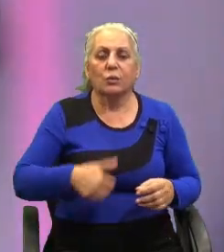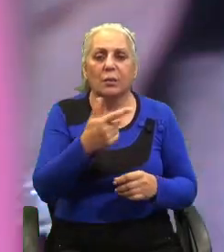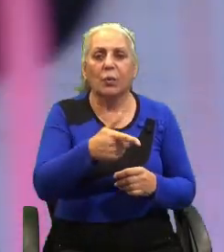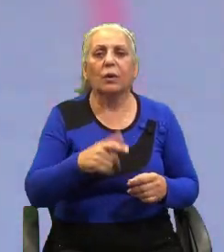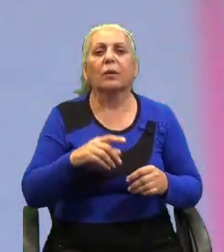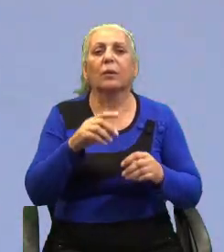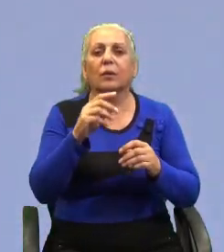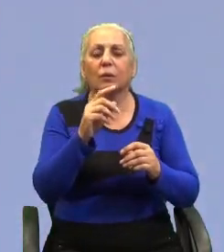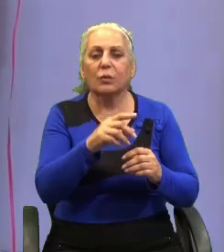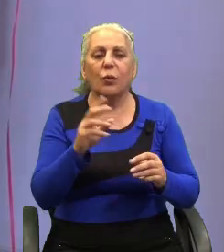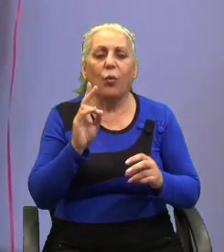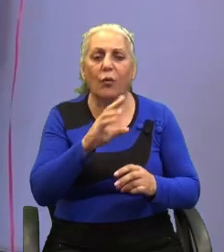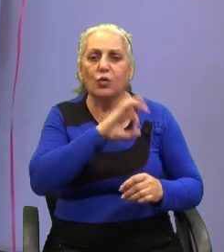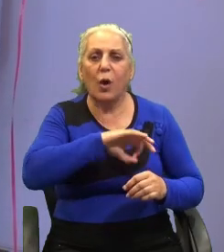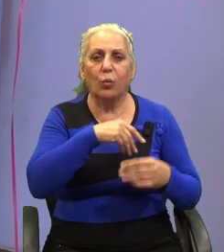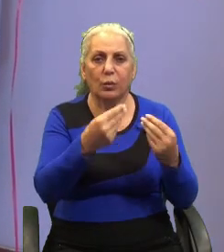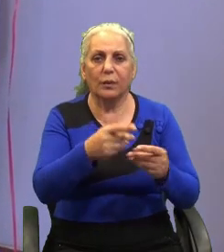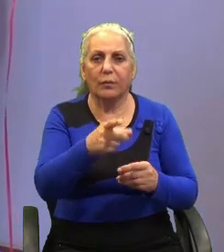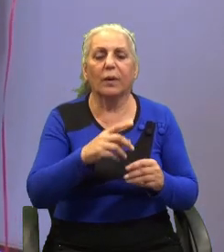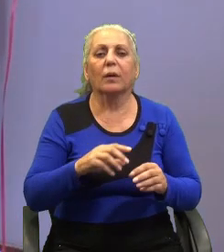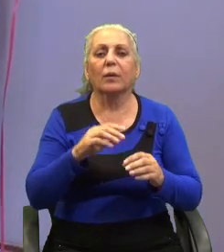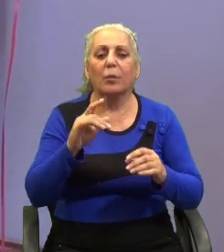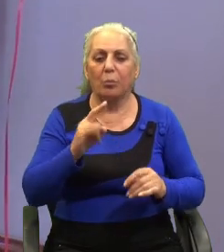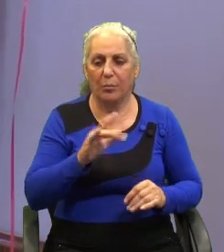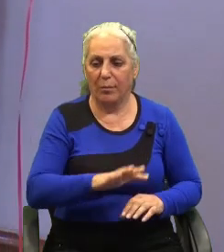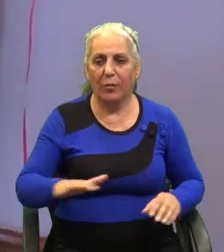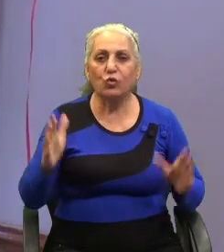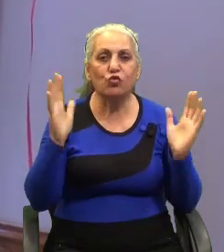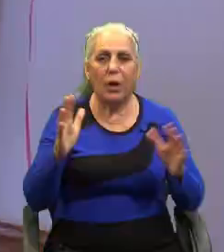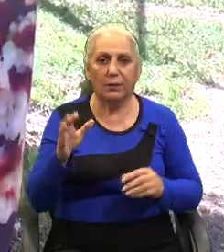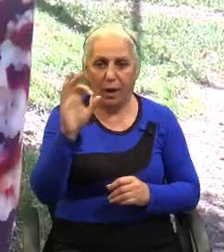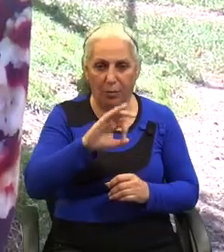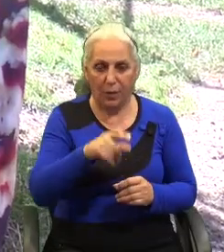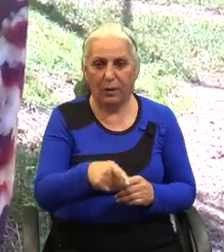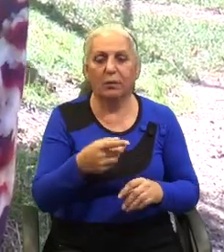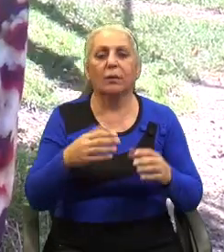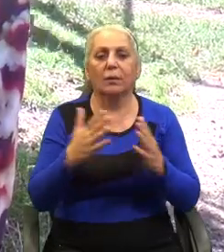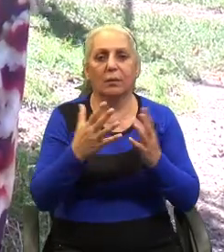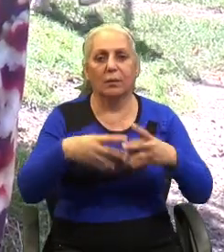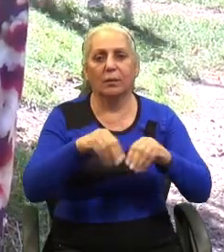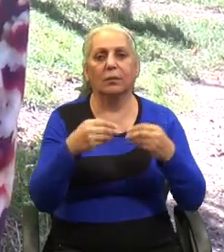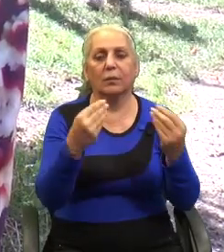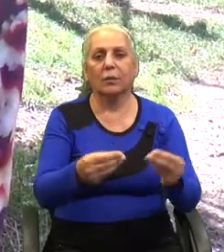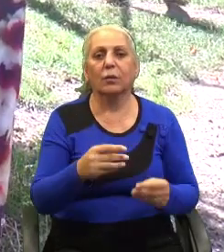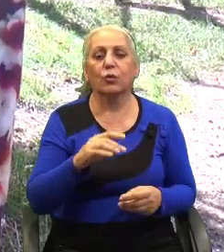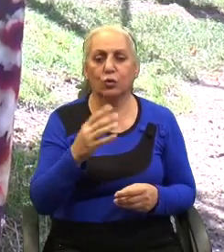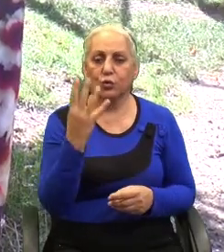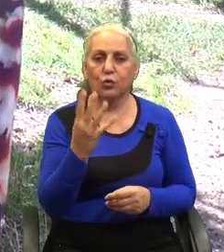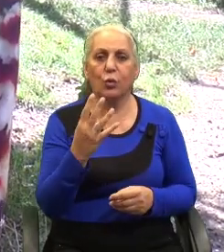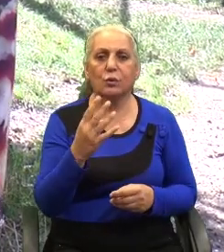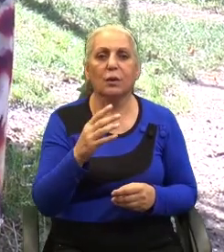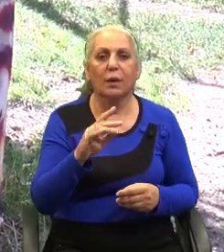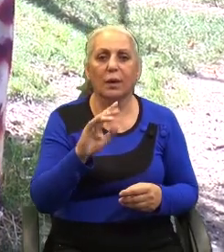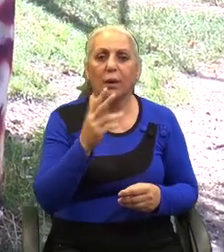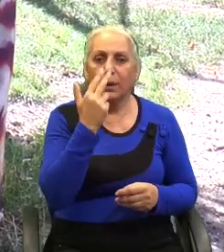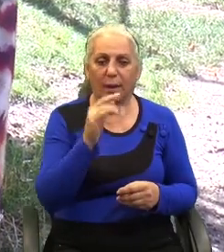պոտենցիալ շահառուներին, նախապատվությունը տվել են բազմազավակ այս ընտանիքին։ Կոնկրետ այս ընտանիքում 4 անչափահաս երեխա